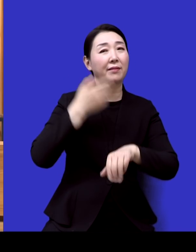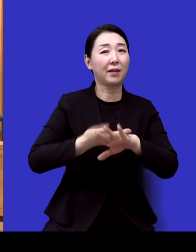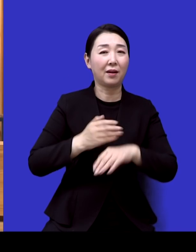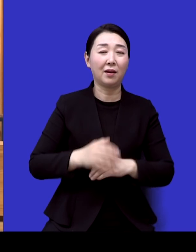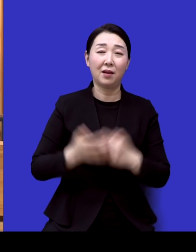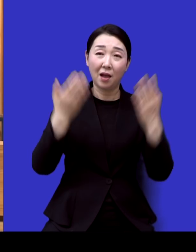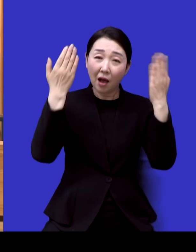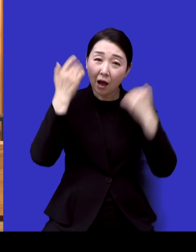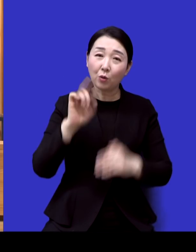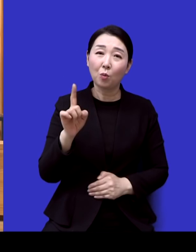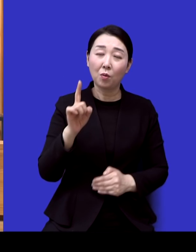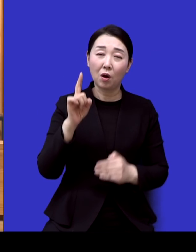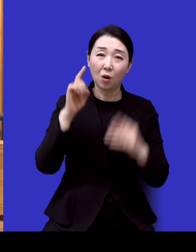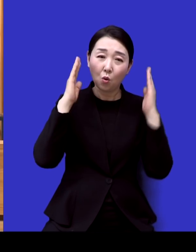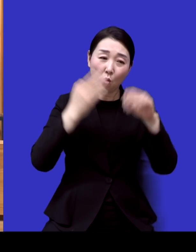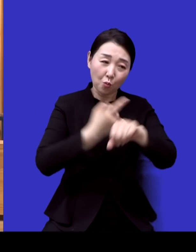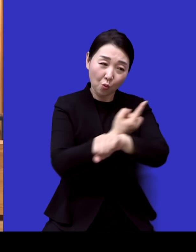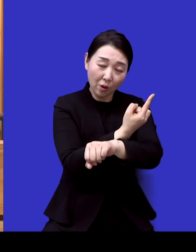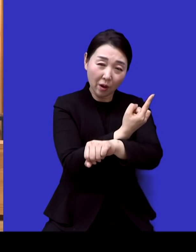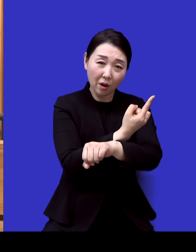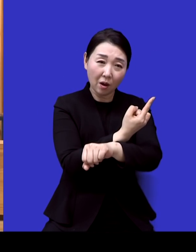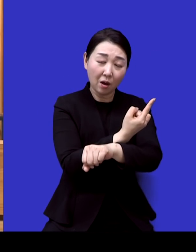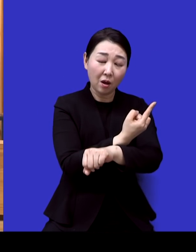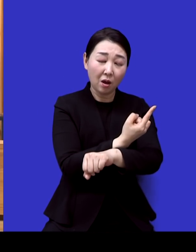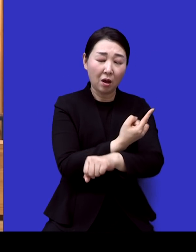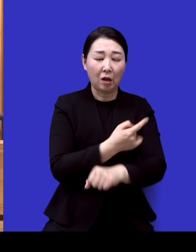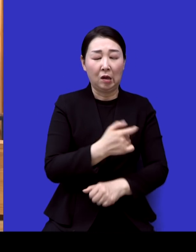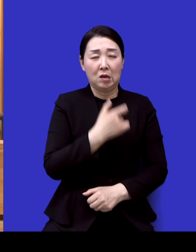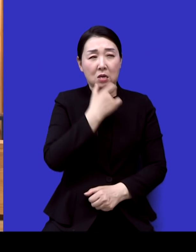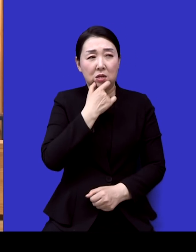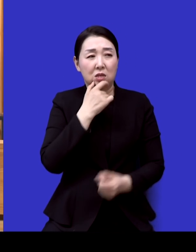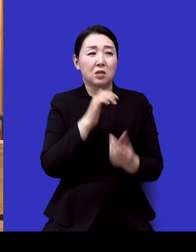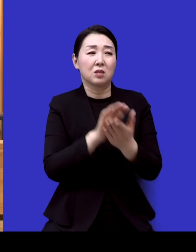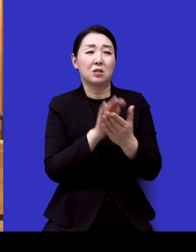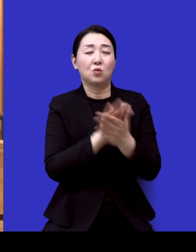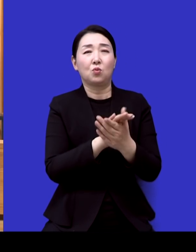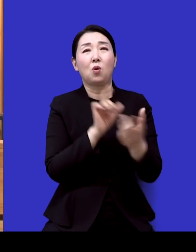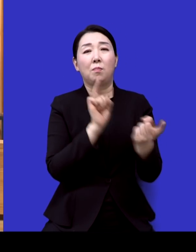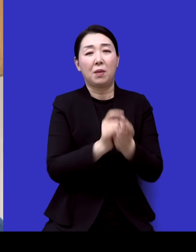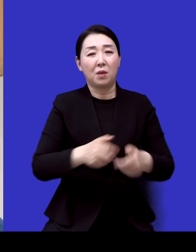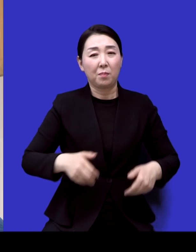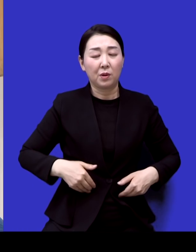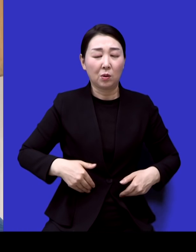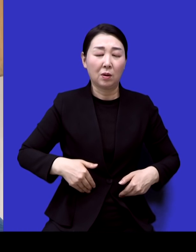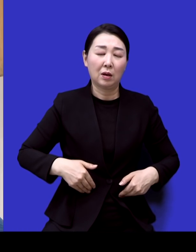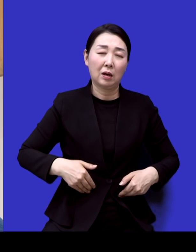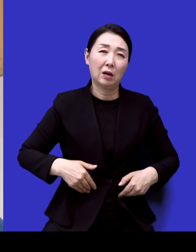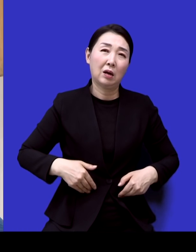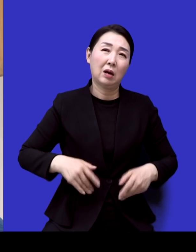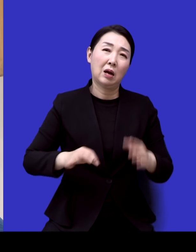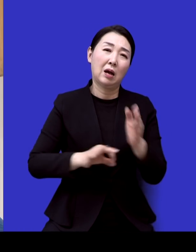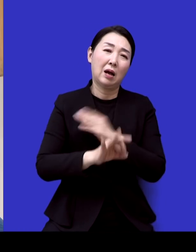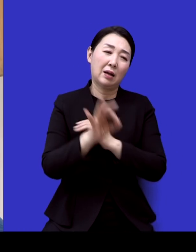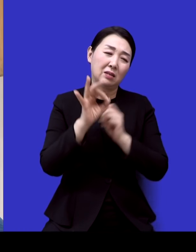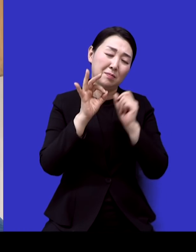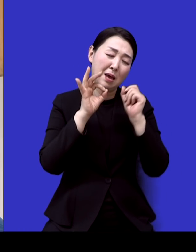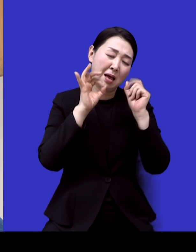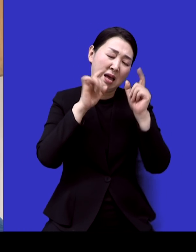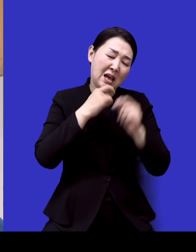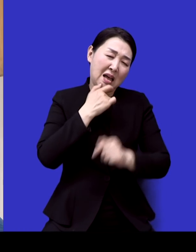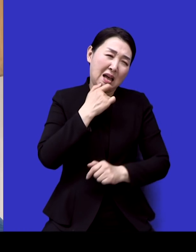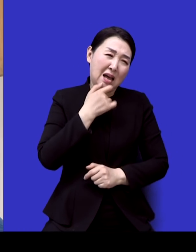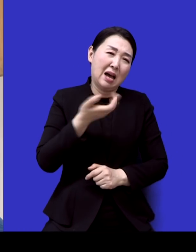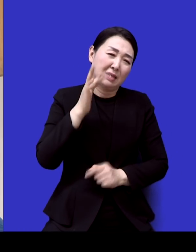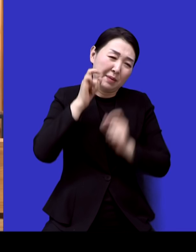학교란 공부 외에 보기 싫은 친구도 봐야 하고, 아침에 일어나기 싫을 때 일어나는 법, 그리고 그 가운데에서